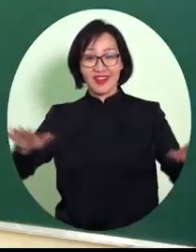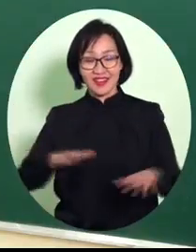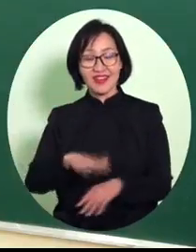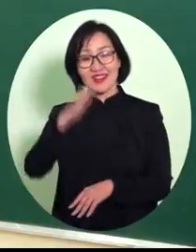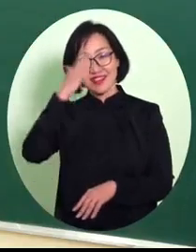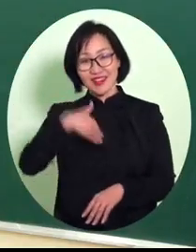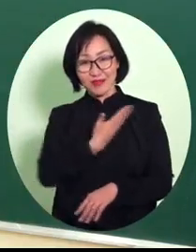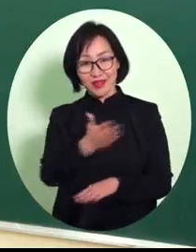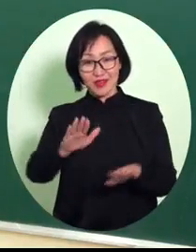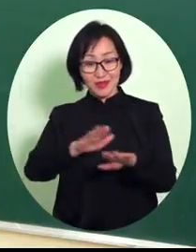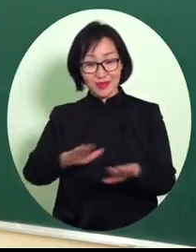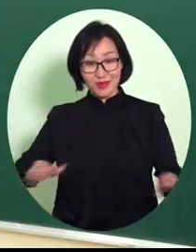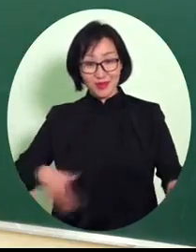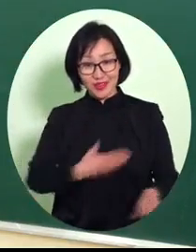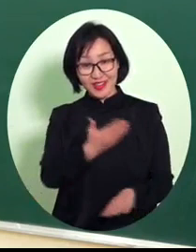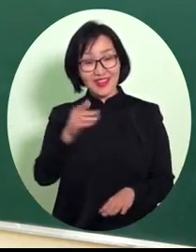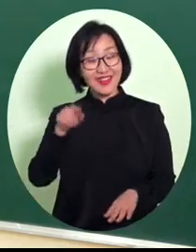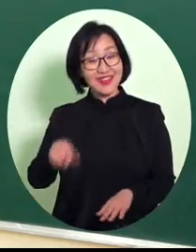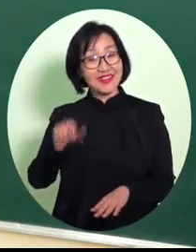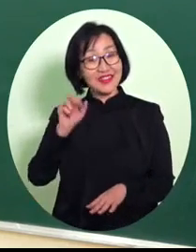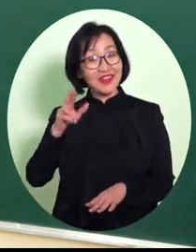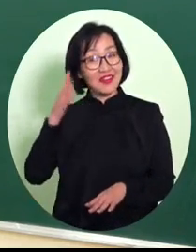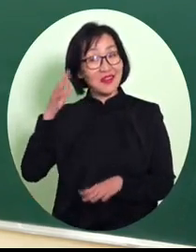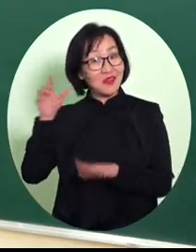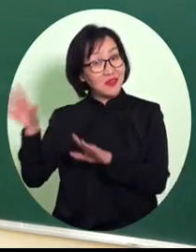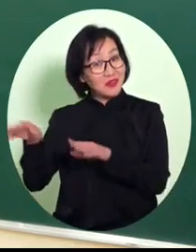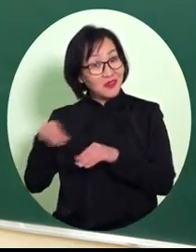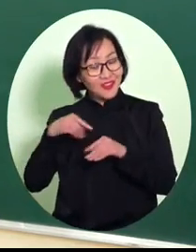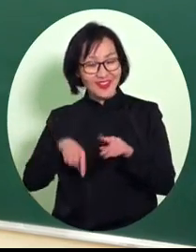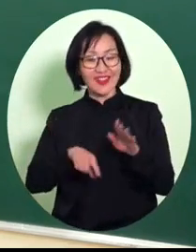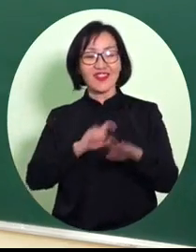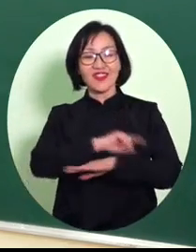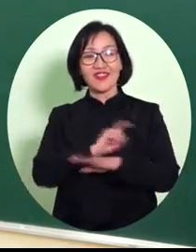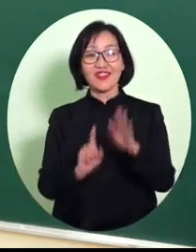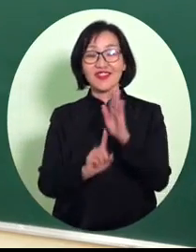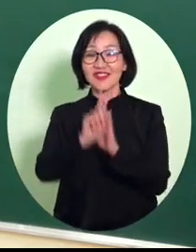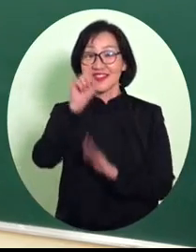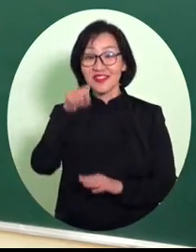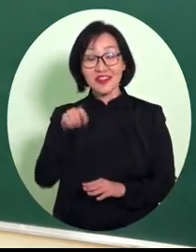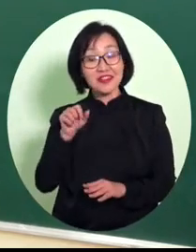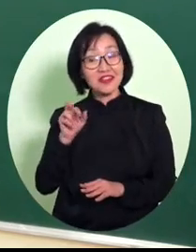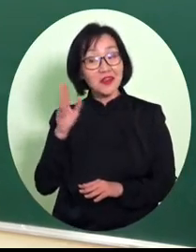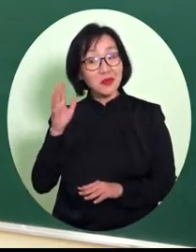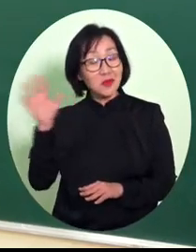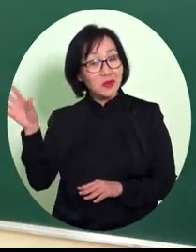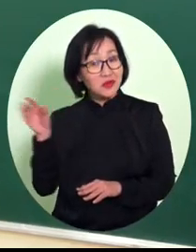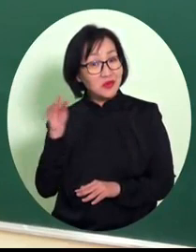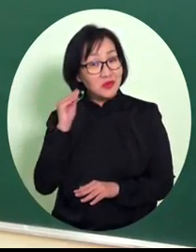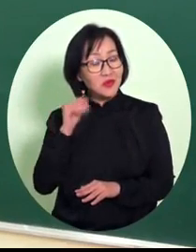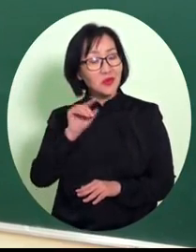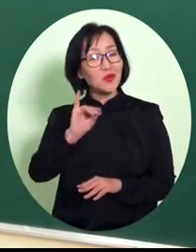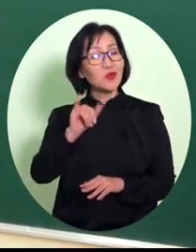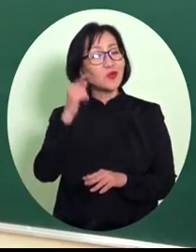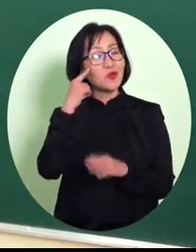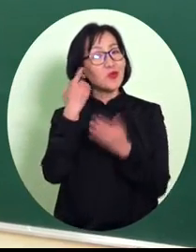Сайн байцгаана уу хүүхдүүдээ. За багш нь сайн нэгэн аялгаугаар өнөөдрийн хичээлээ эхэлсэн. За саяын аялгауг сонсоод та